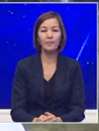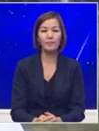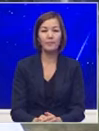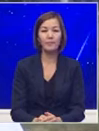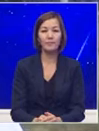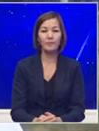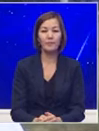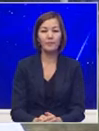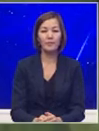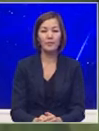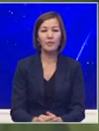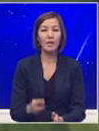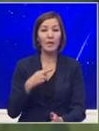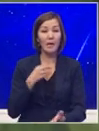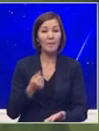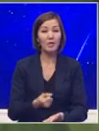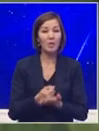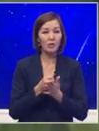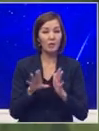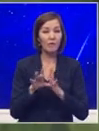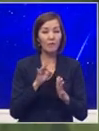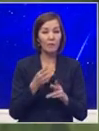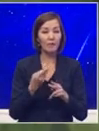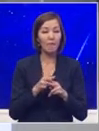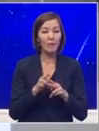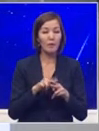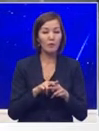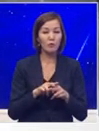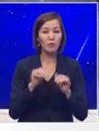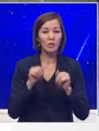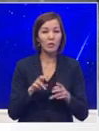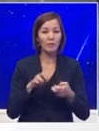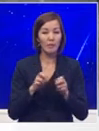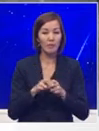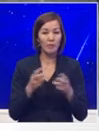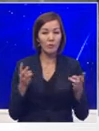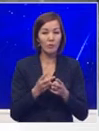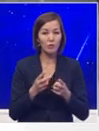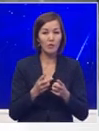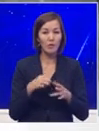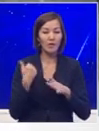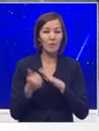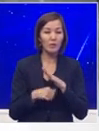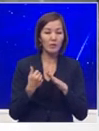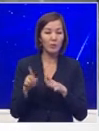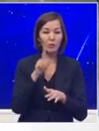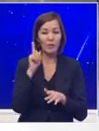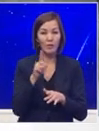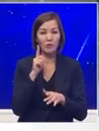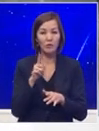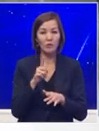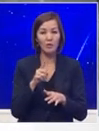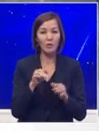керек я поддерживаю выборы потому что нужно решать такие проблемы как безработица среди молодежи